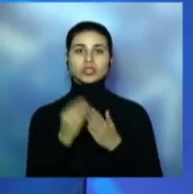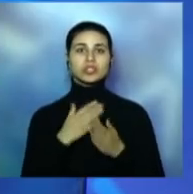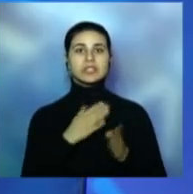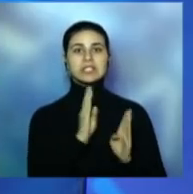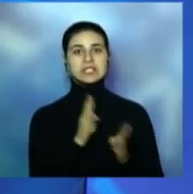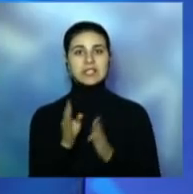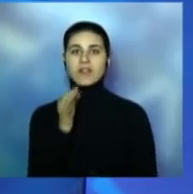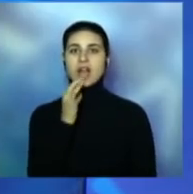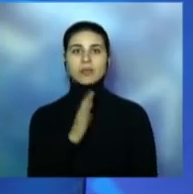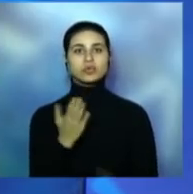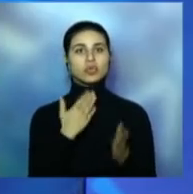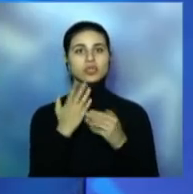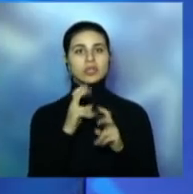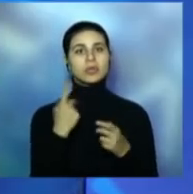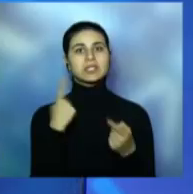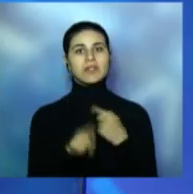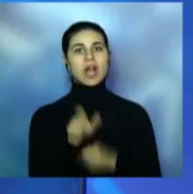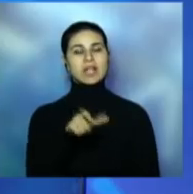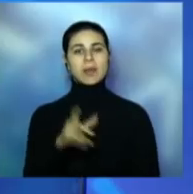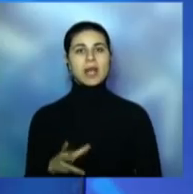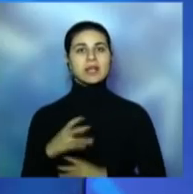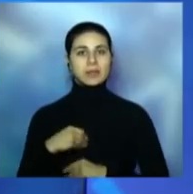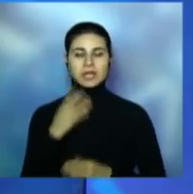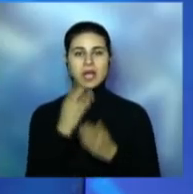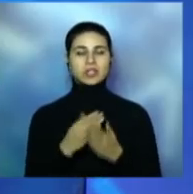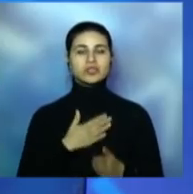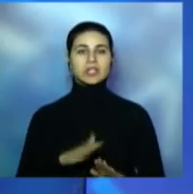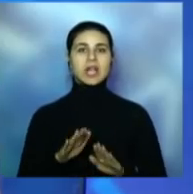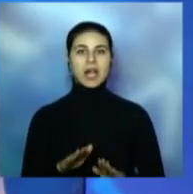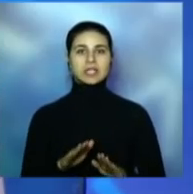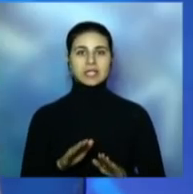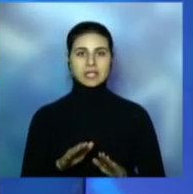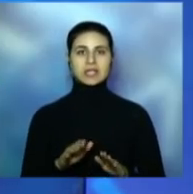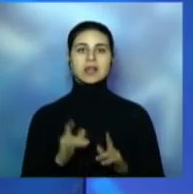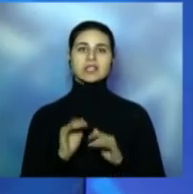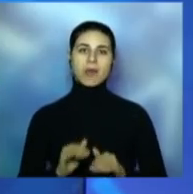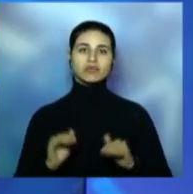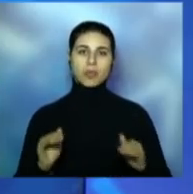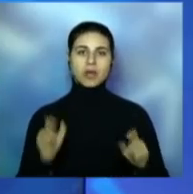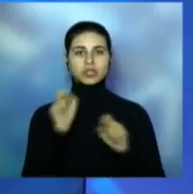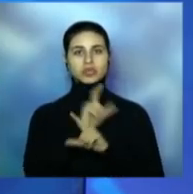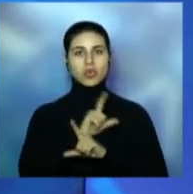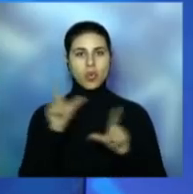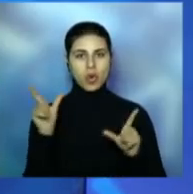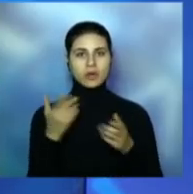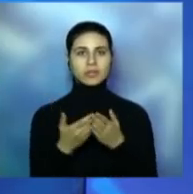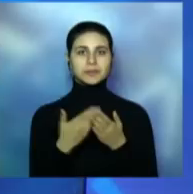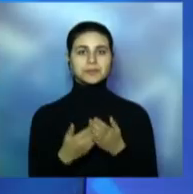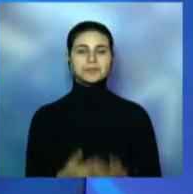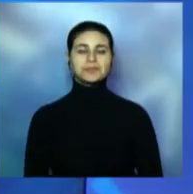ქცევა არ მოგწონს, ჩვენი ურთიერთობა სხვა ადამიანებთან, ჩვენი ადგილი კლასში, საბავშვო ბაღში,